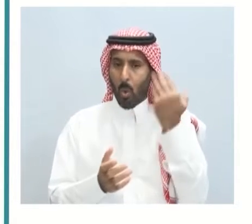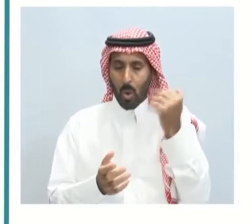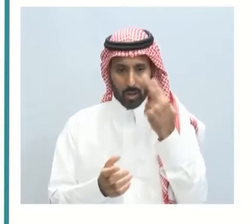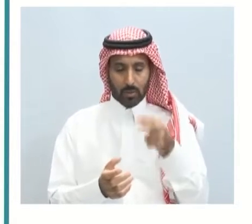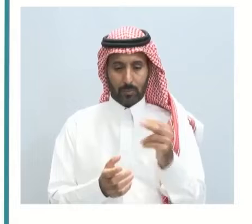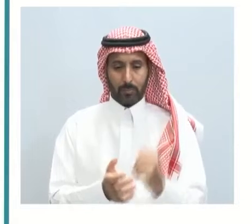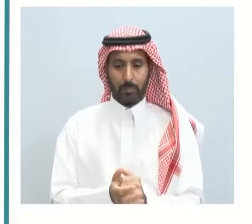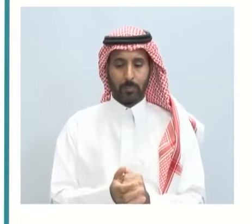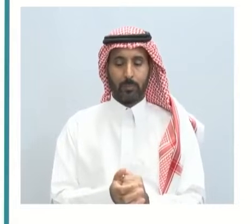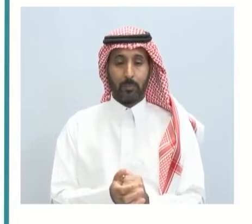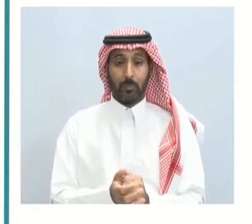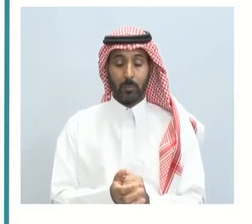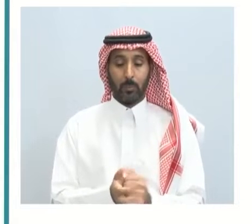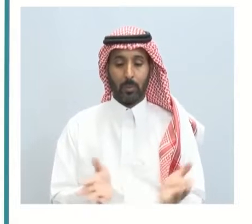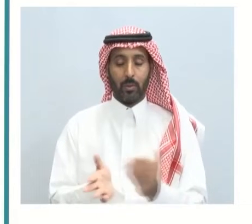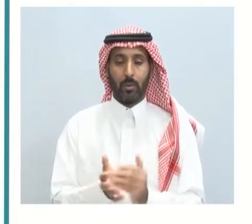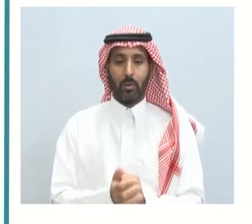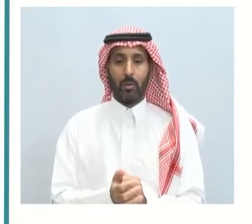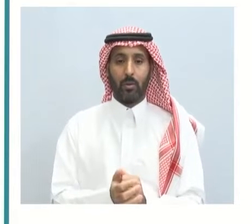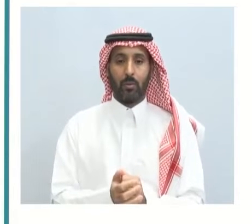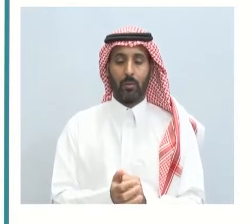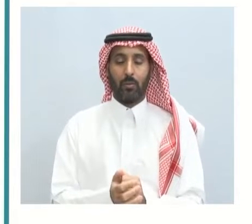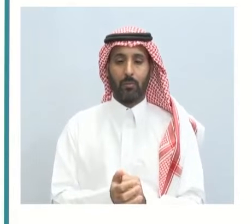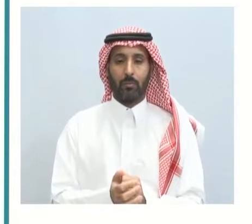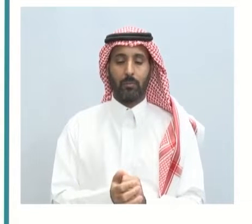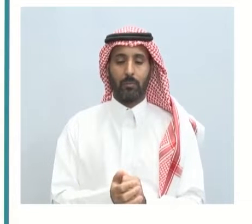لهنا في عالمنا